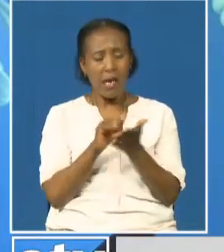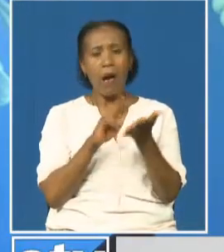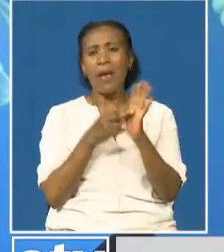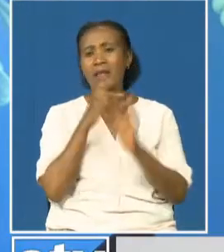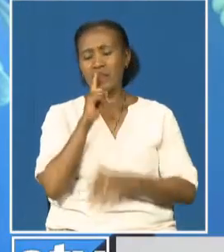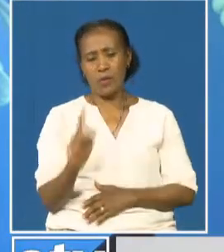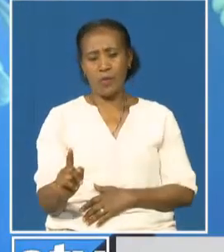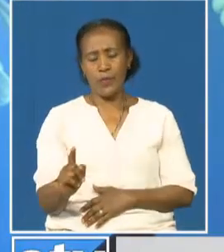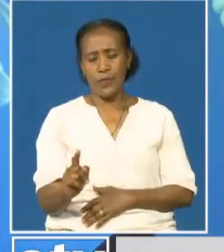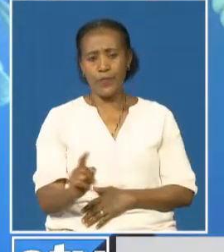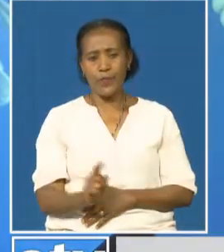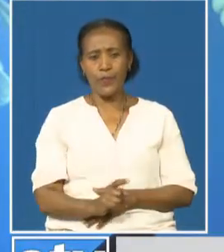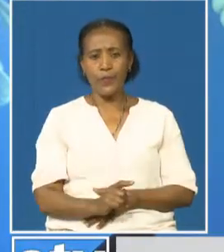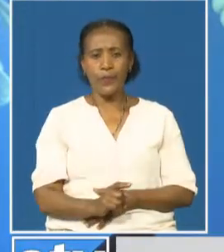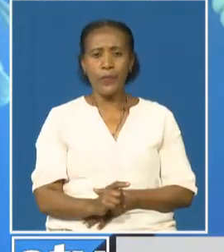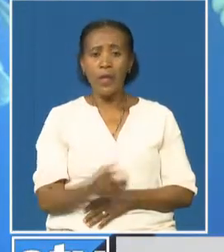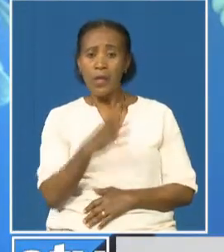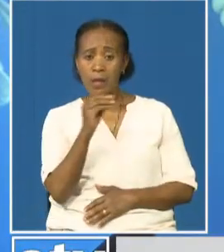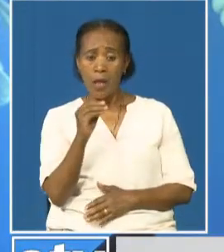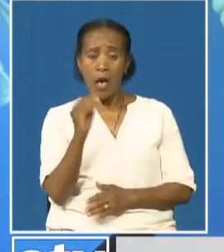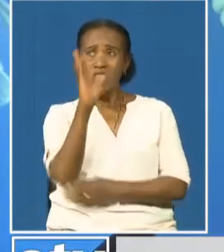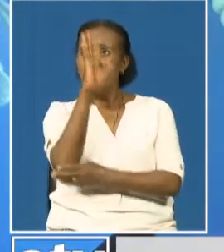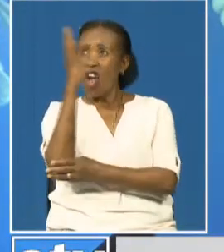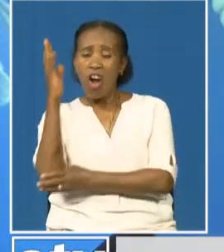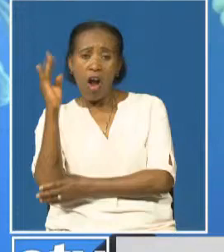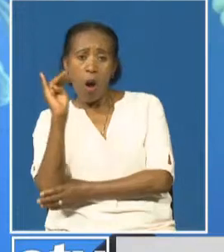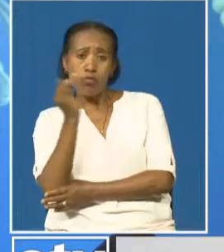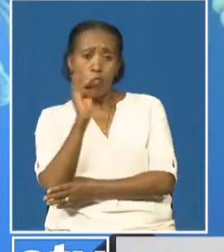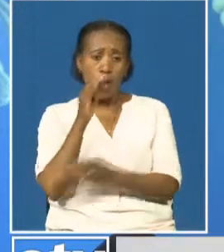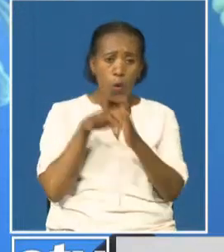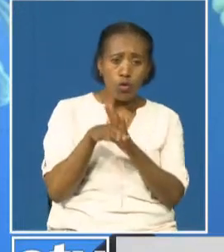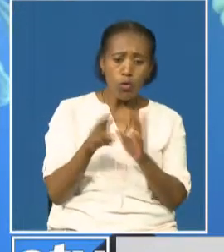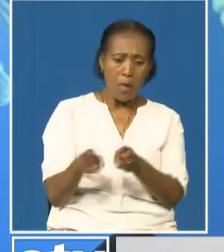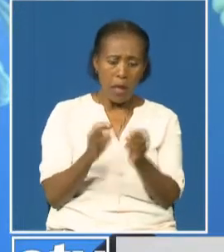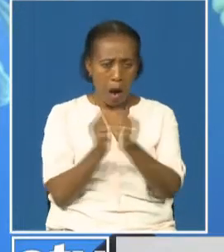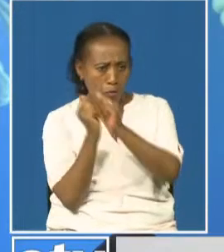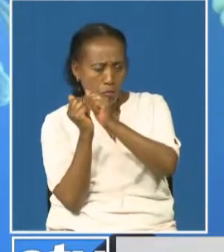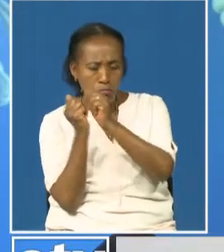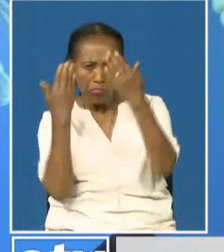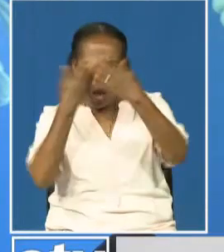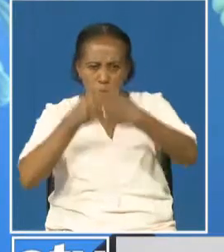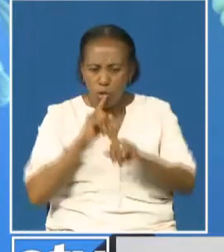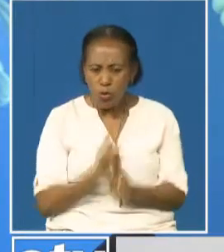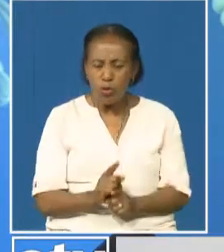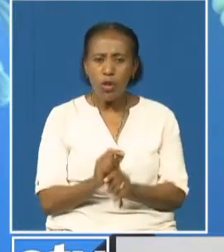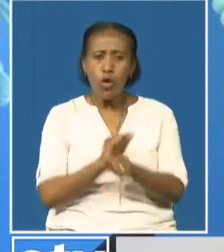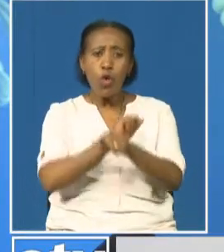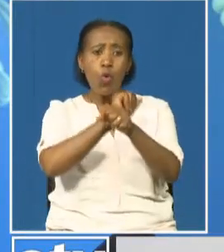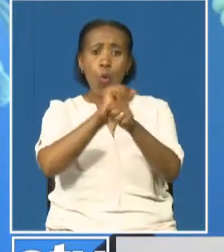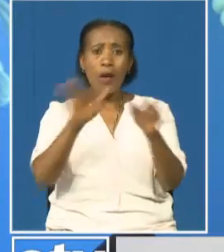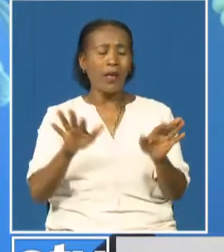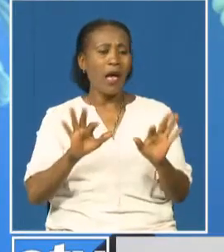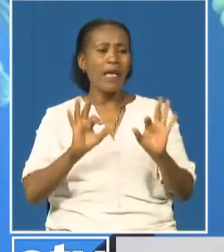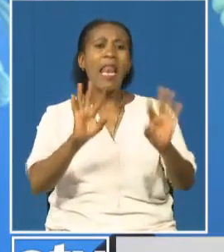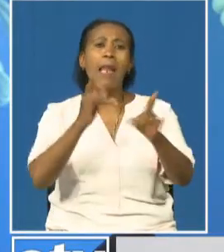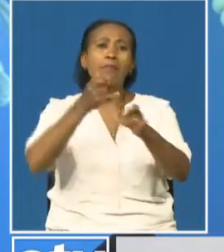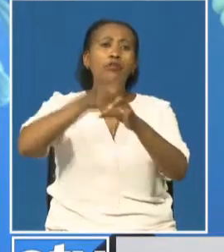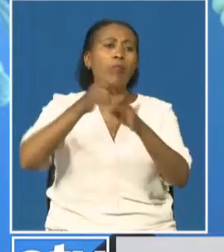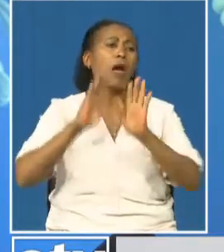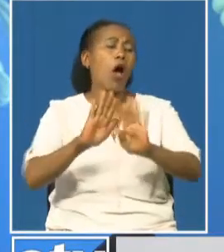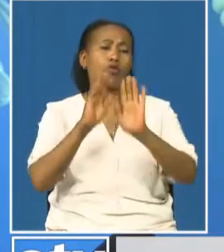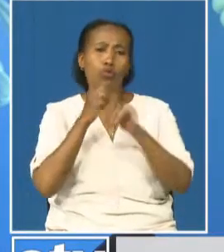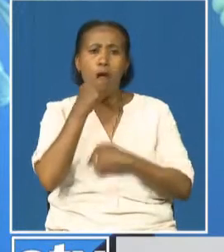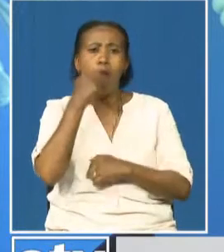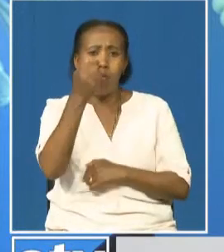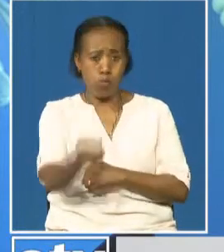ነው። እና በየጫካው ነው በየመንገድ ውስጥ ነው በቃ አብሮ የሚያመሹት። ምንም በቃ ኮሮና ራሱ የለም ጅማ ነው የሚሉት ራሱ።